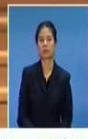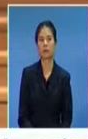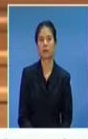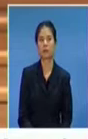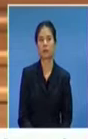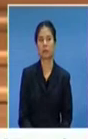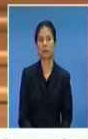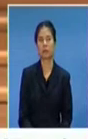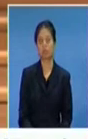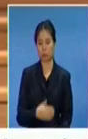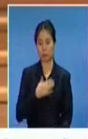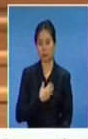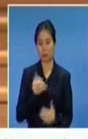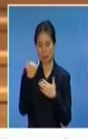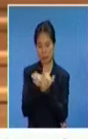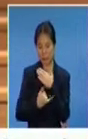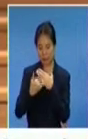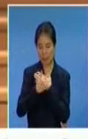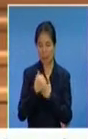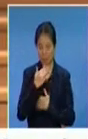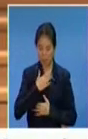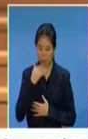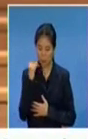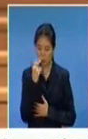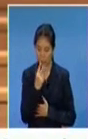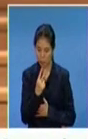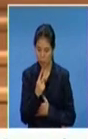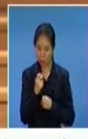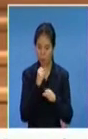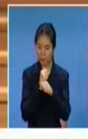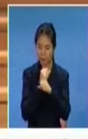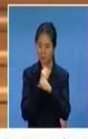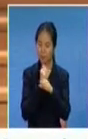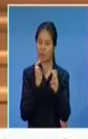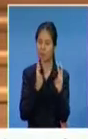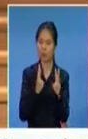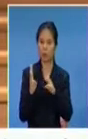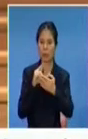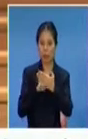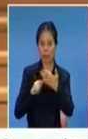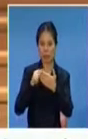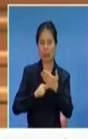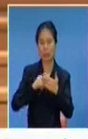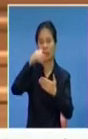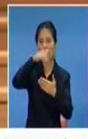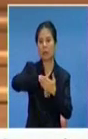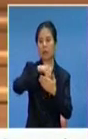ผมไปดูงานในหลักสูตรนี้ที่ต่างประเทศไปดูงานการเลือกตั้งในขณะที่เขากำลัง